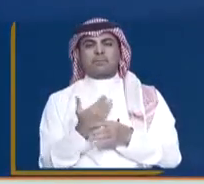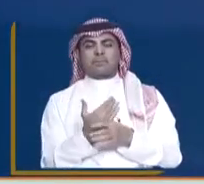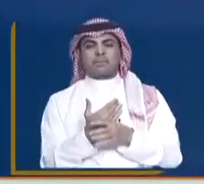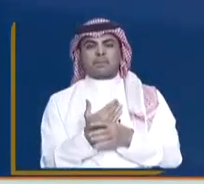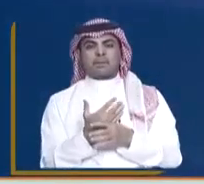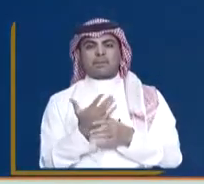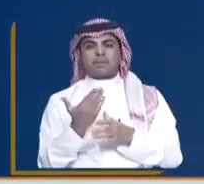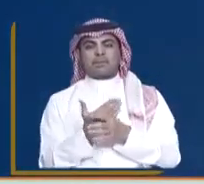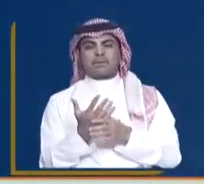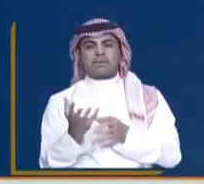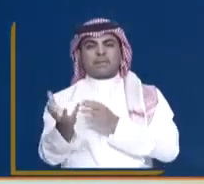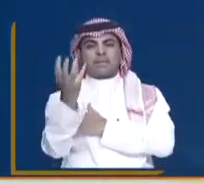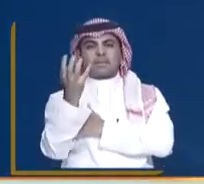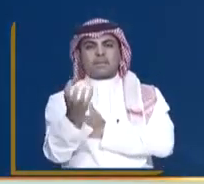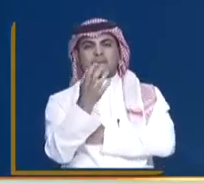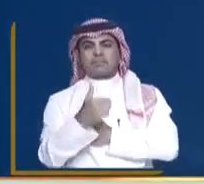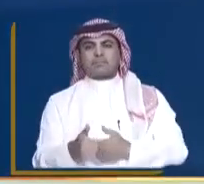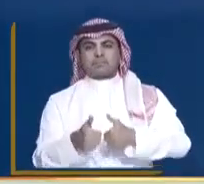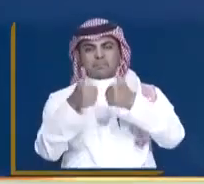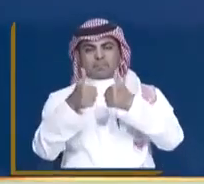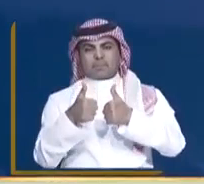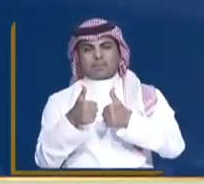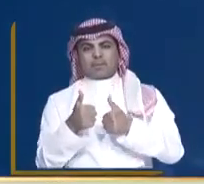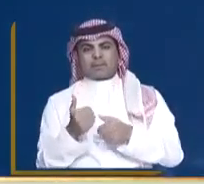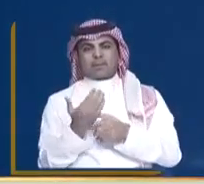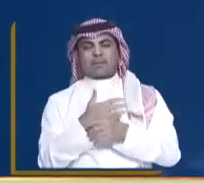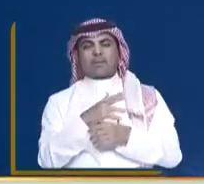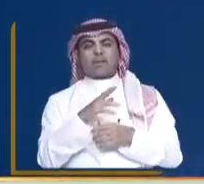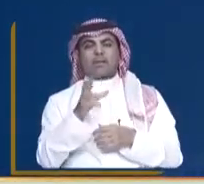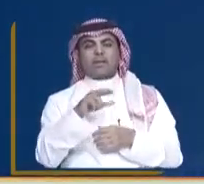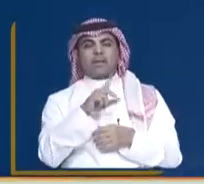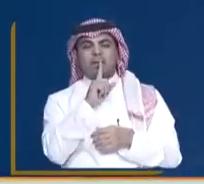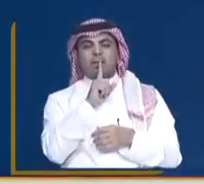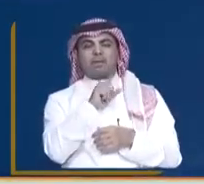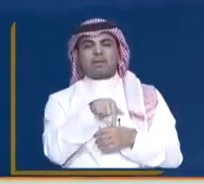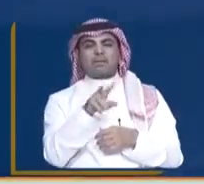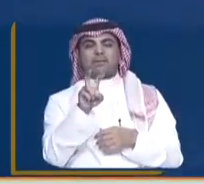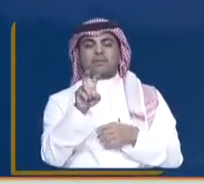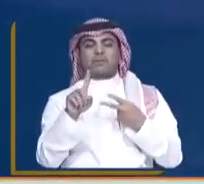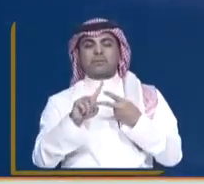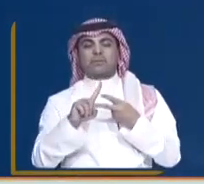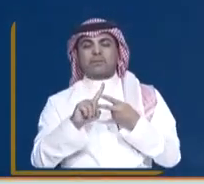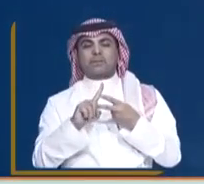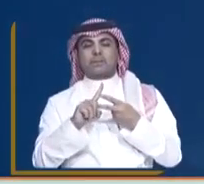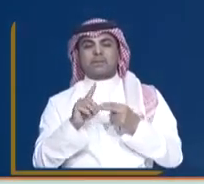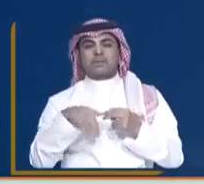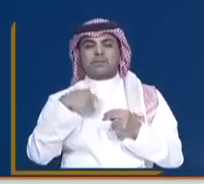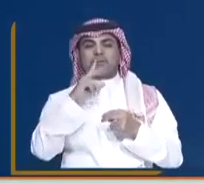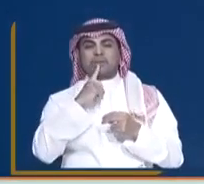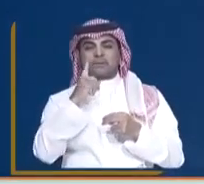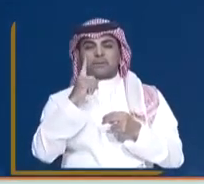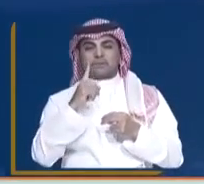لحصاد جائزه في القمحادي والعشرين وهذا ابرز امتثالنا